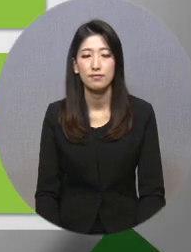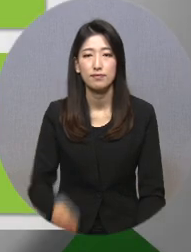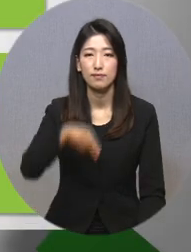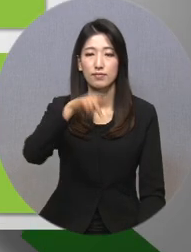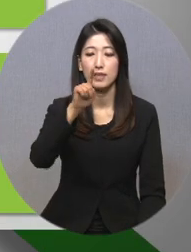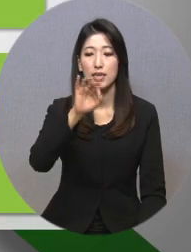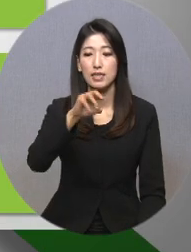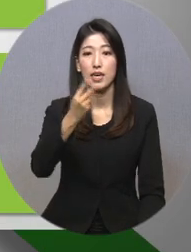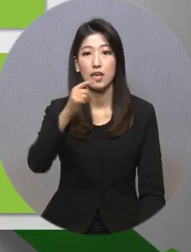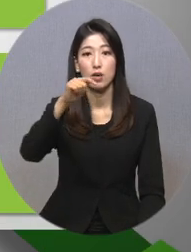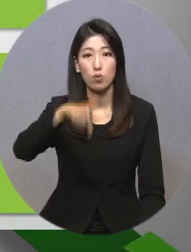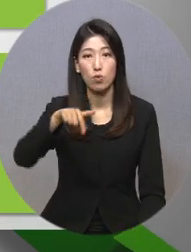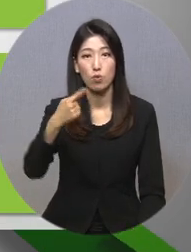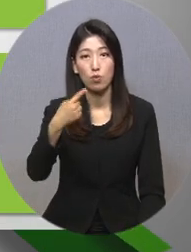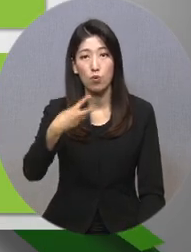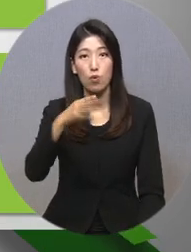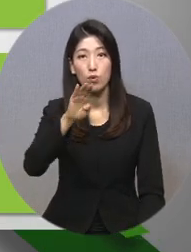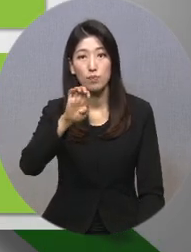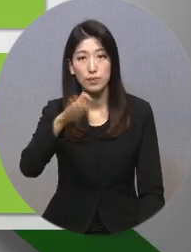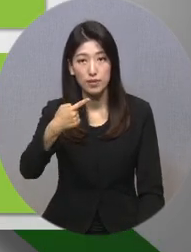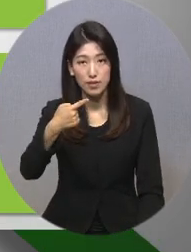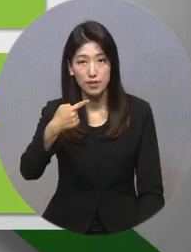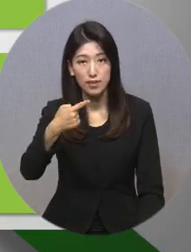주식회사 상록골프앤리조트에서